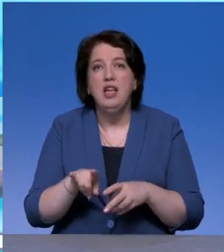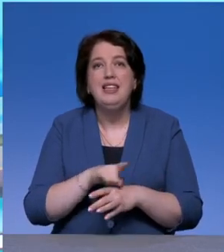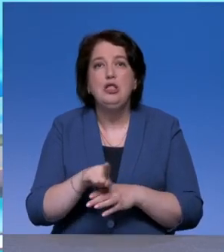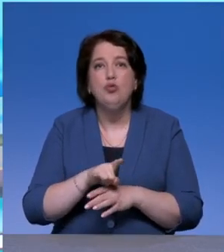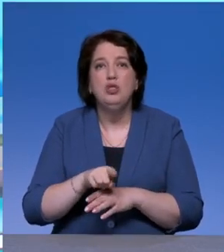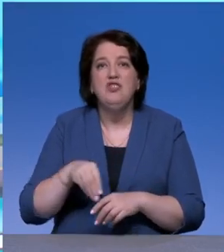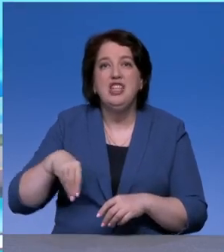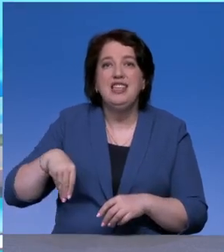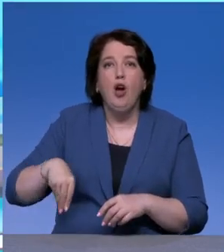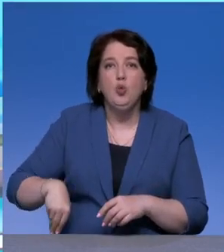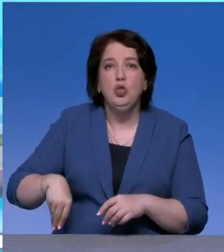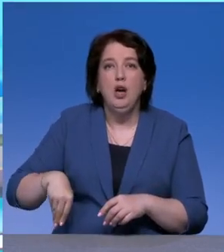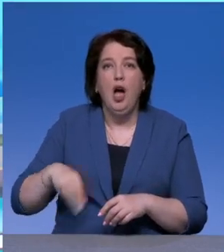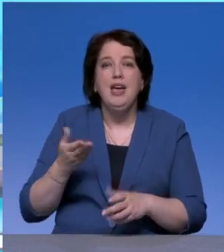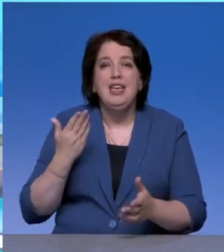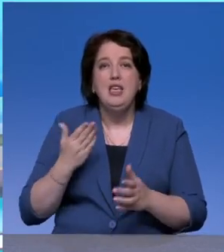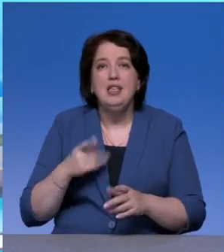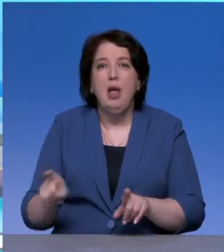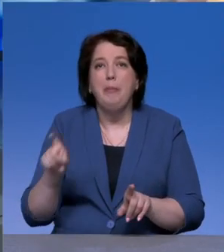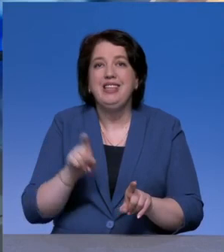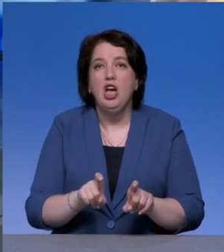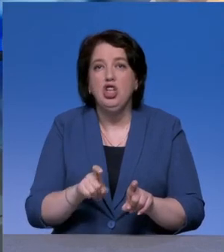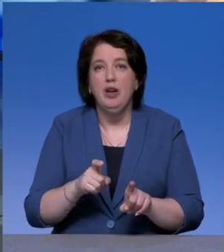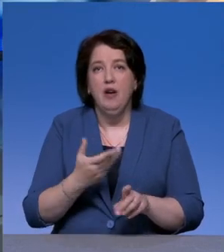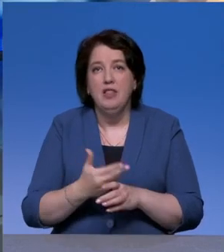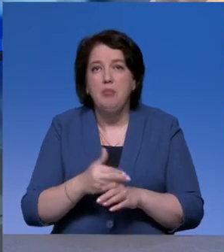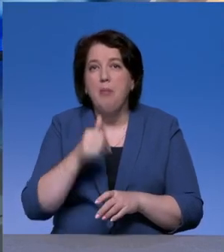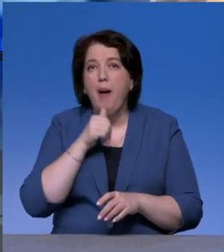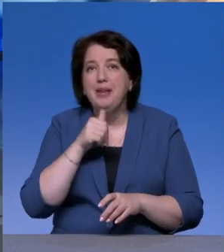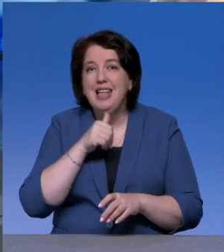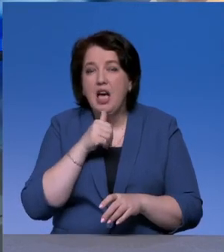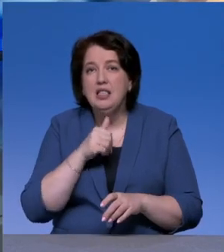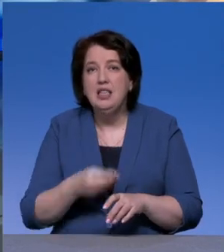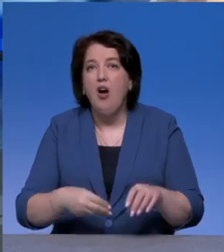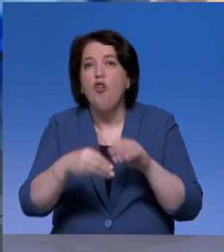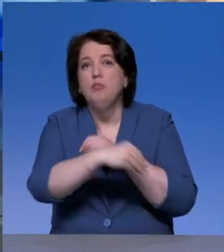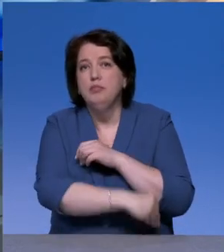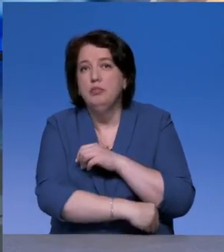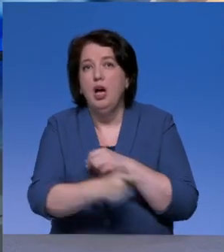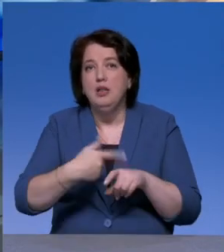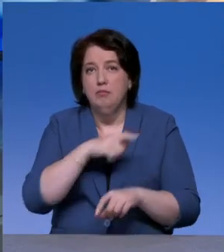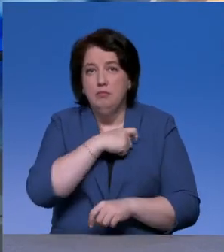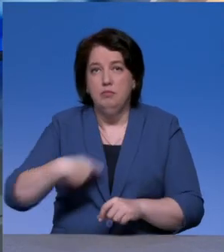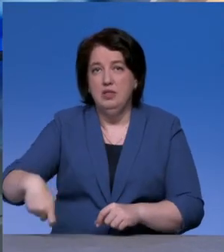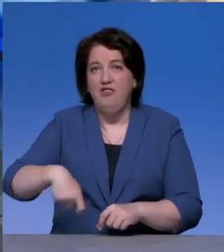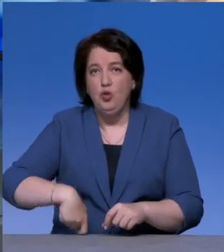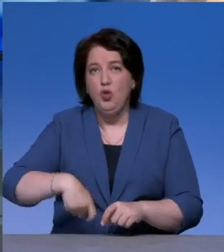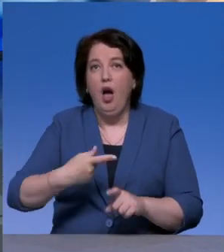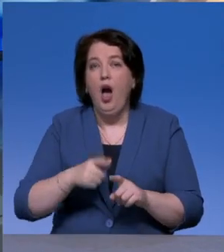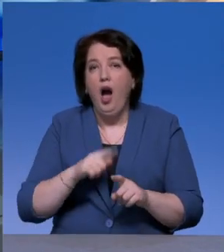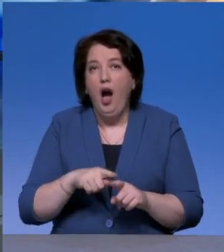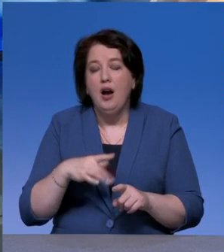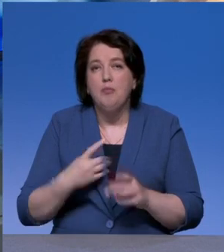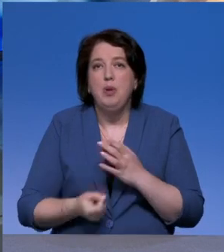когда ты пытаешься что-то там как-то вот подключиться, да, там, обезопасить себя, это вызывает даже, ну, не то что удивление,